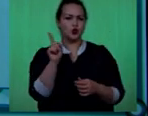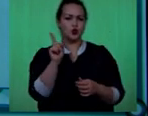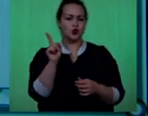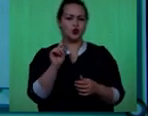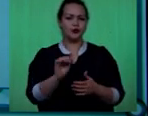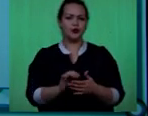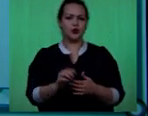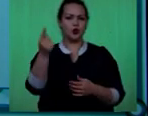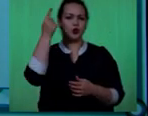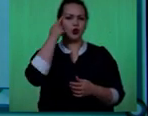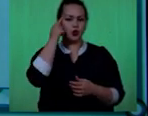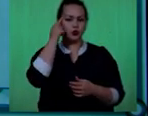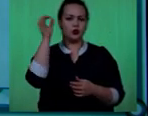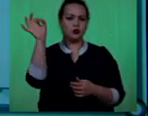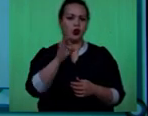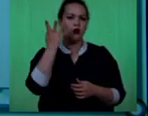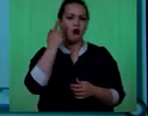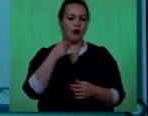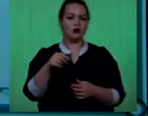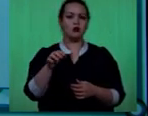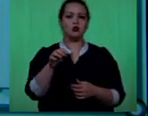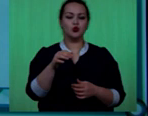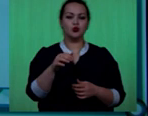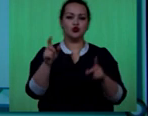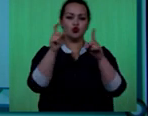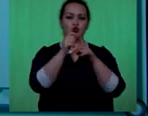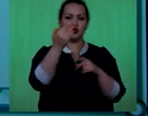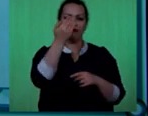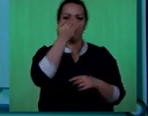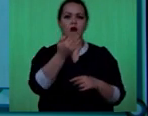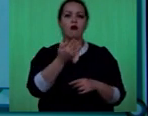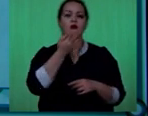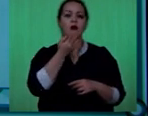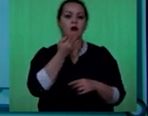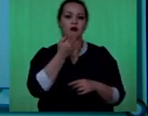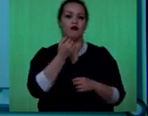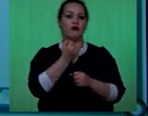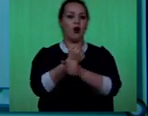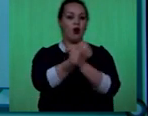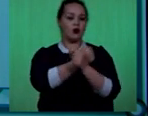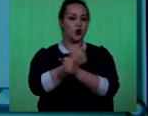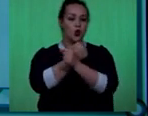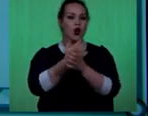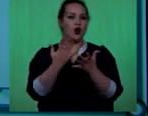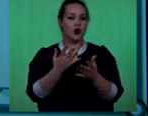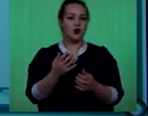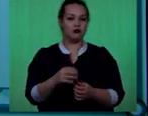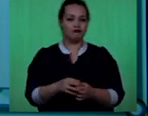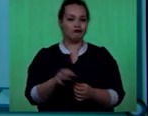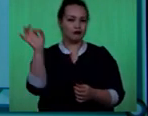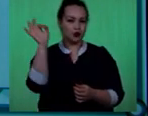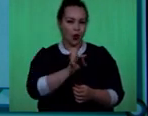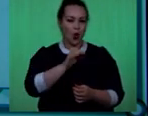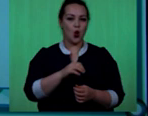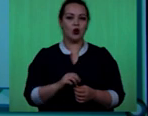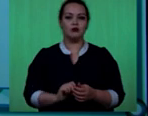когда слышим слово лето сразу же думаем о летних каникулах которые скоро у вас наступит